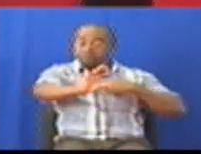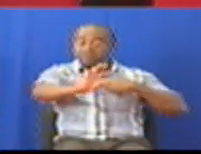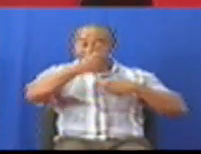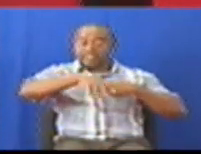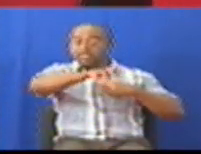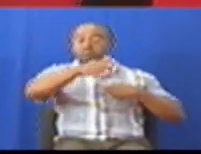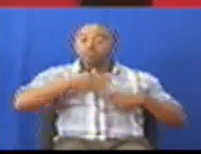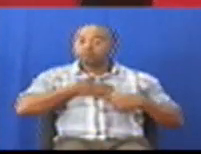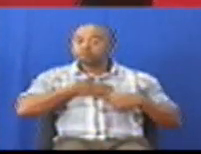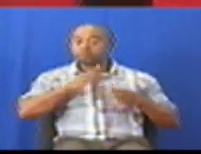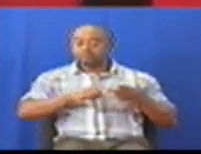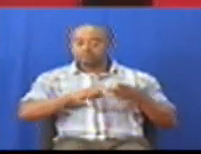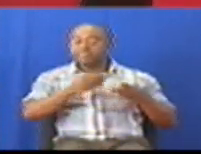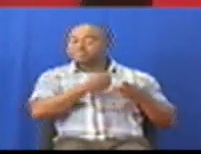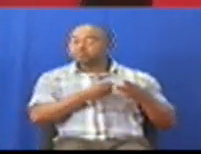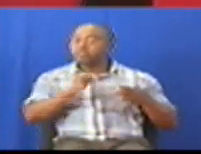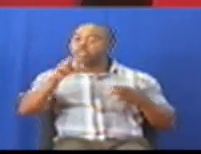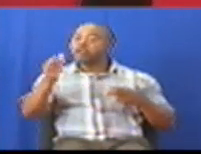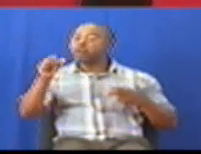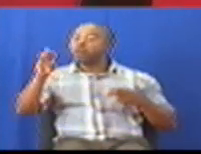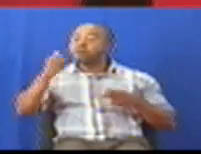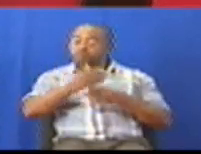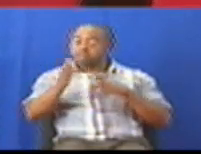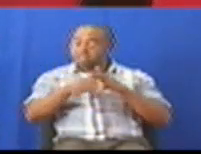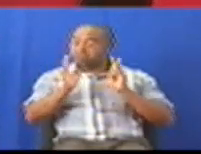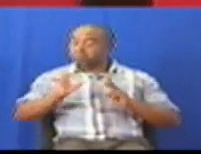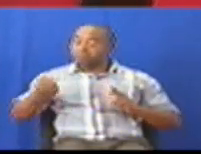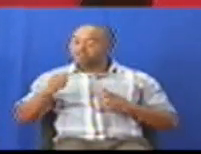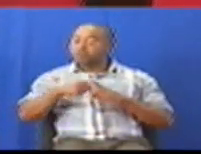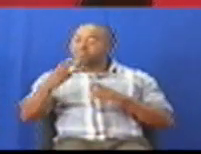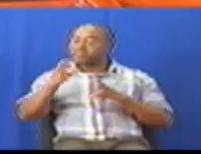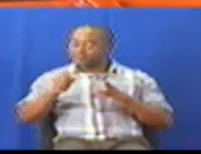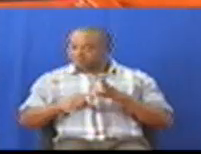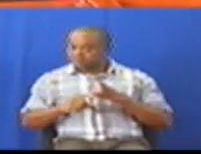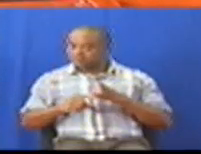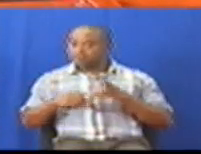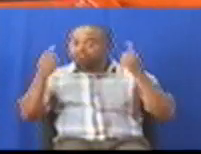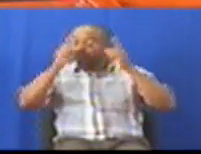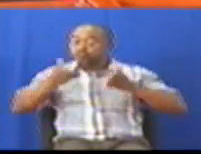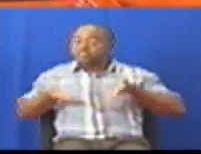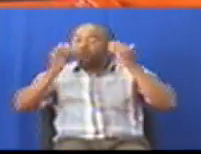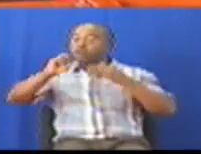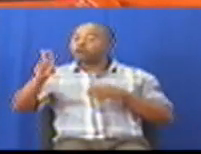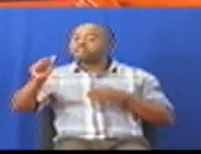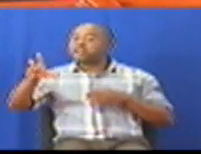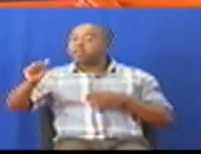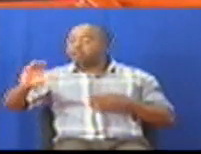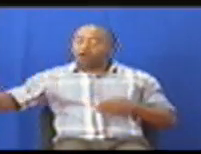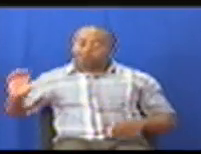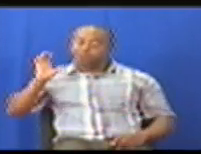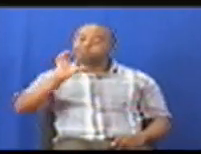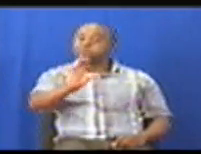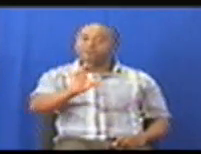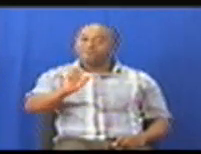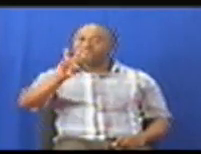Kundi sekondari tumepata zaidi ya milioni 130 na tumejenga. Chuo cha maendeleo Chala tumepata zaidi. Chuo cha maendeleo Chala ambao sasa ni VETA